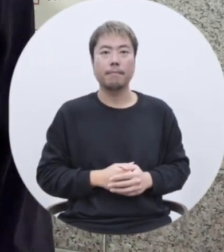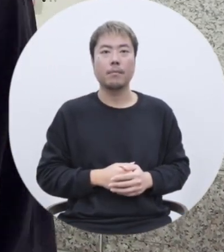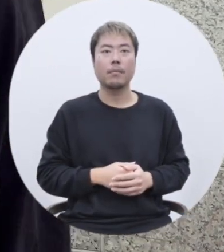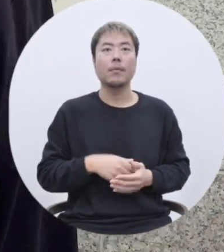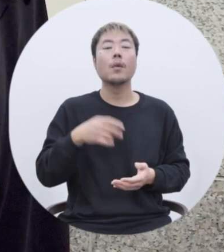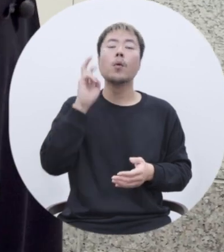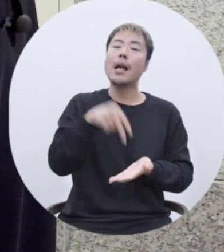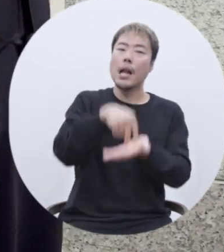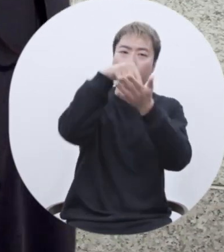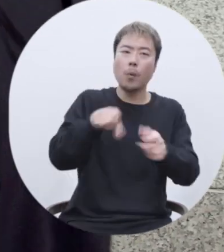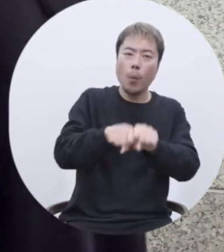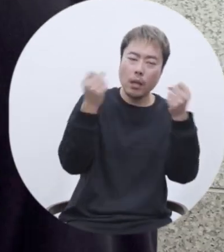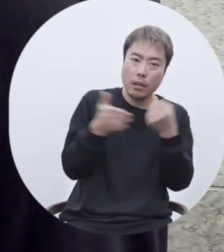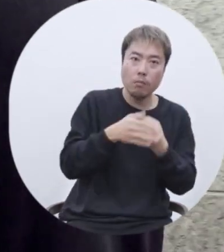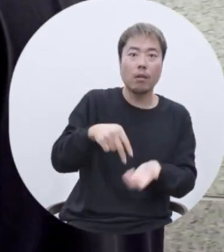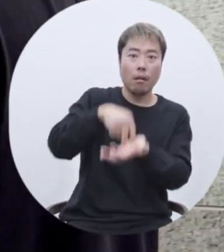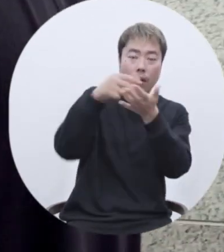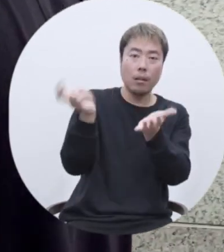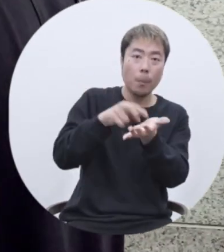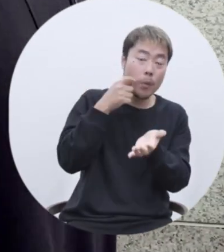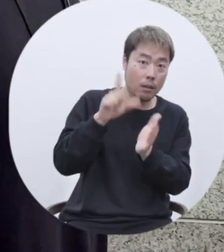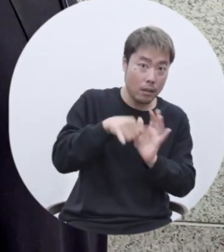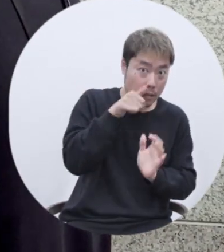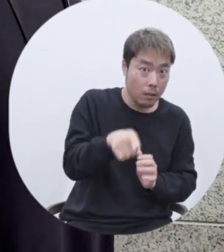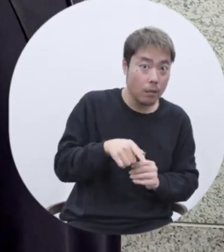막 엘리베이터 고장나거나 그래서 막 못 간 적도 있고 그래요?